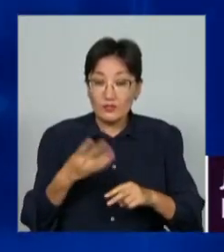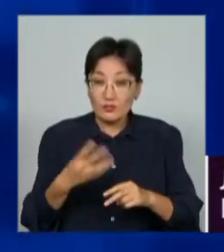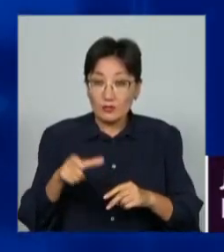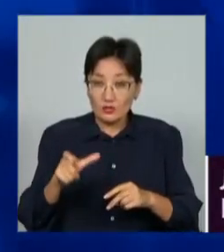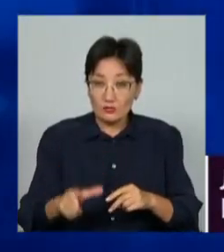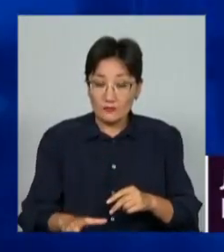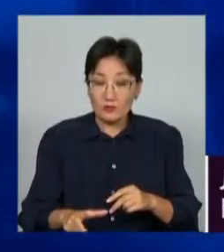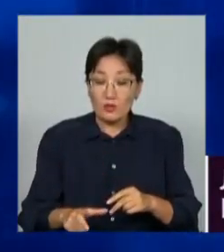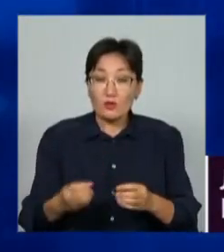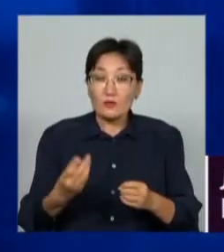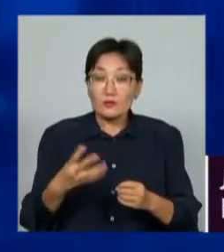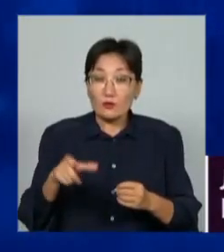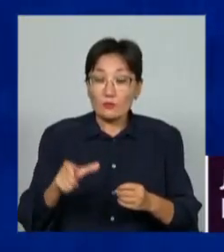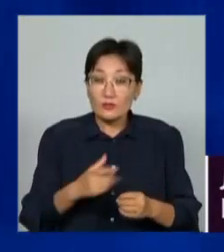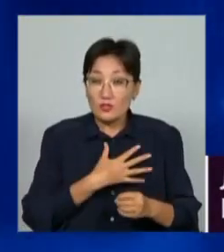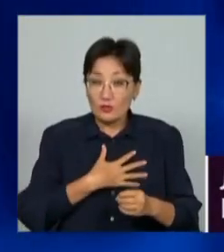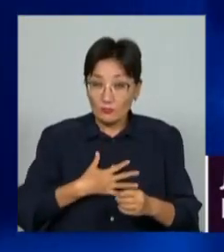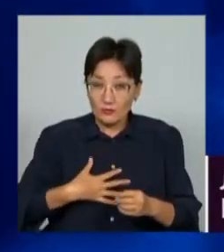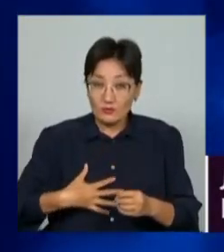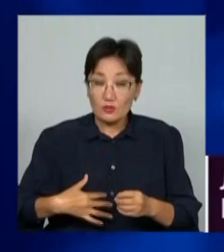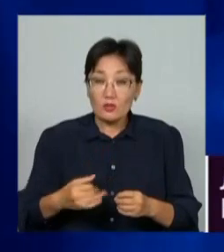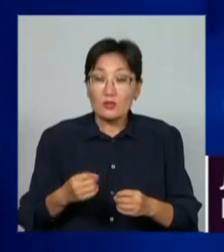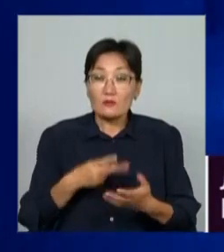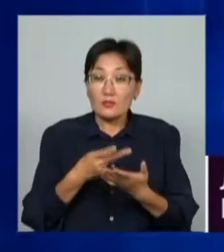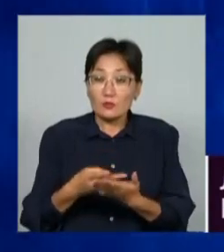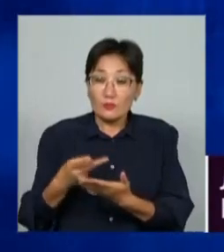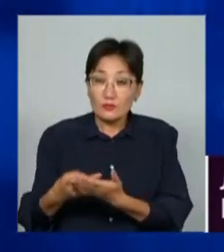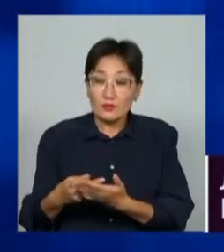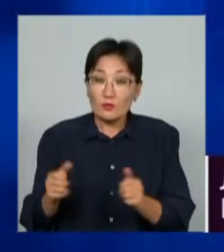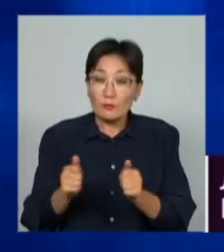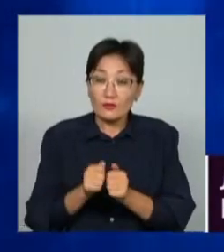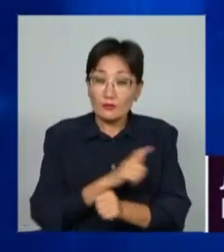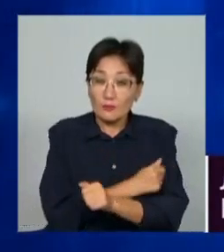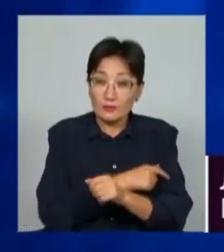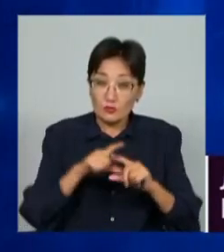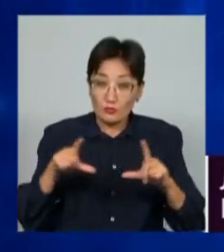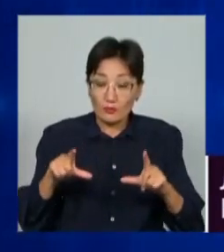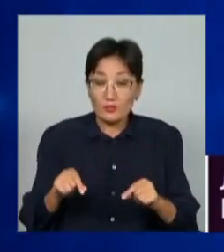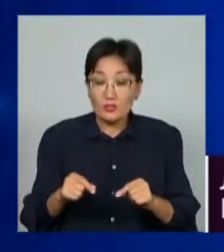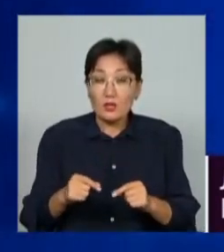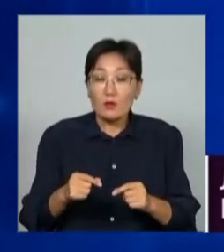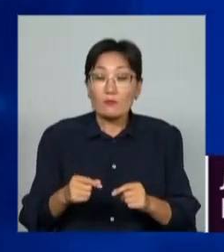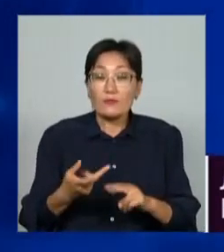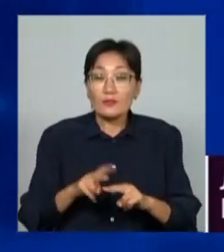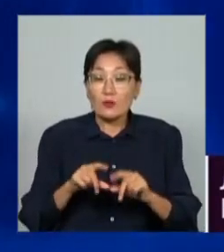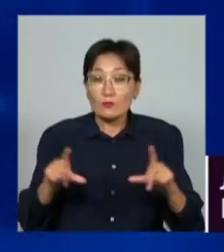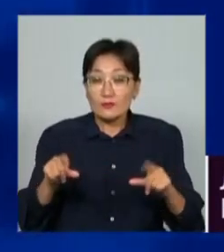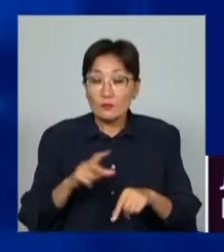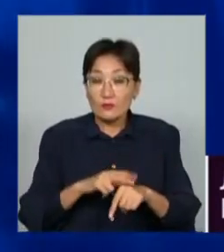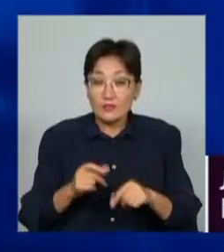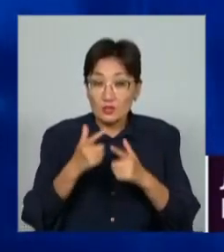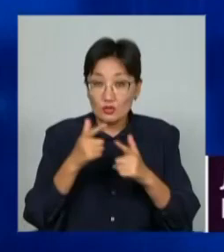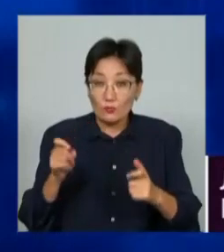4 человека. Еще четверо получили различные травмы. Их госпитализировали в ближайшую районную больницу. В региональном департаменте